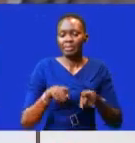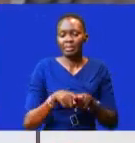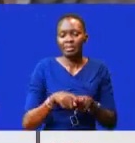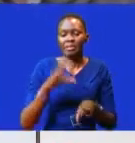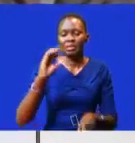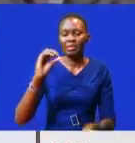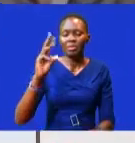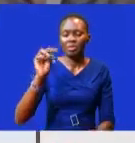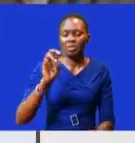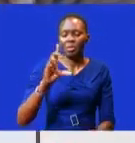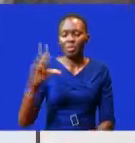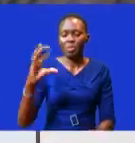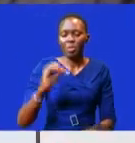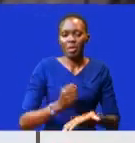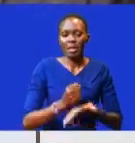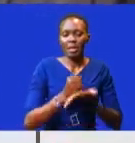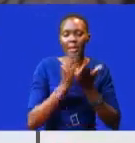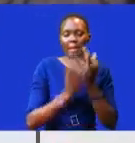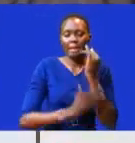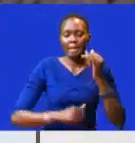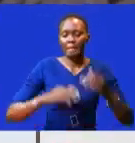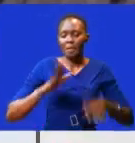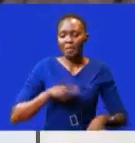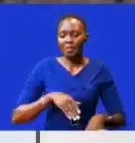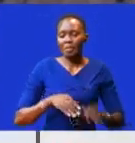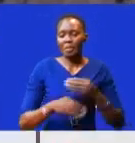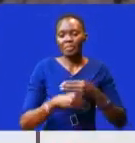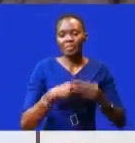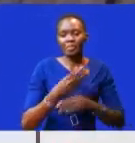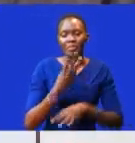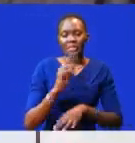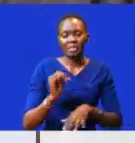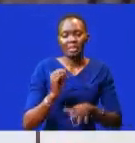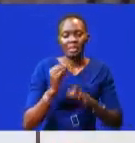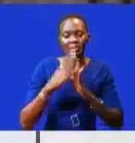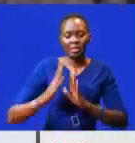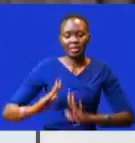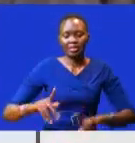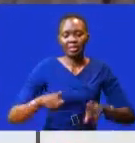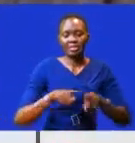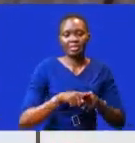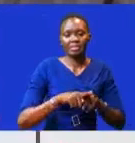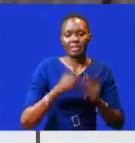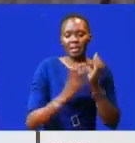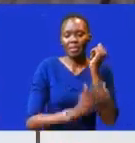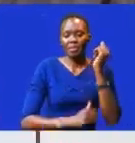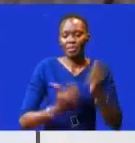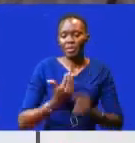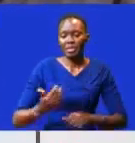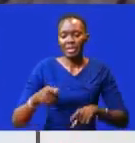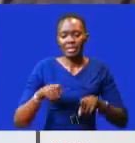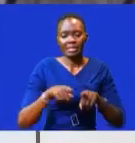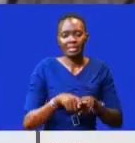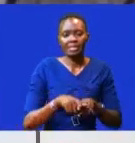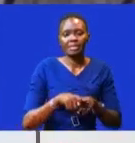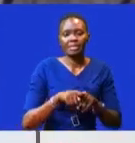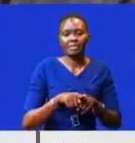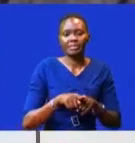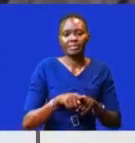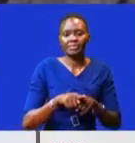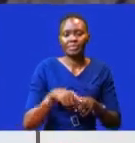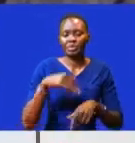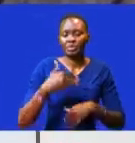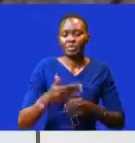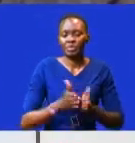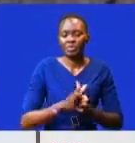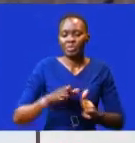ubedo ka okonyo mine mok nyal ogedo gi nyithine mok nyal ondiko ji ginene kapis osebedo kodwa kana